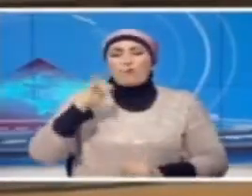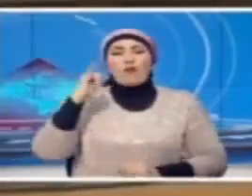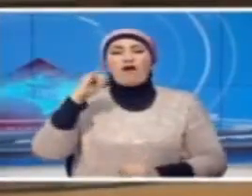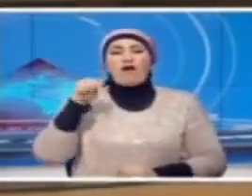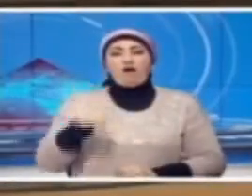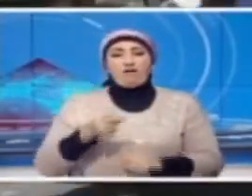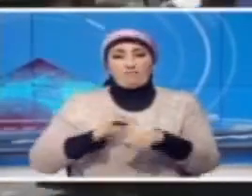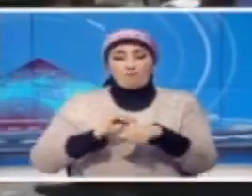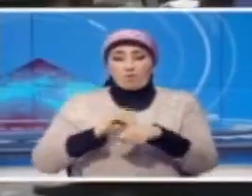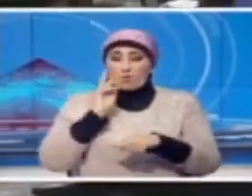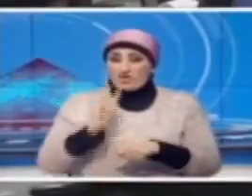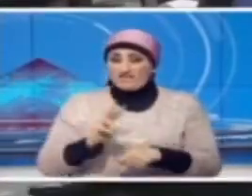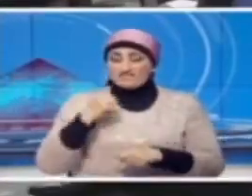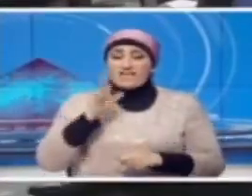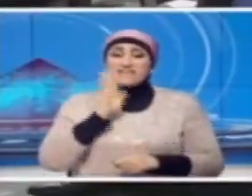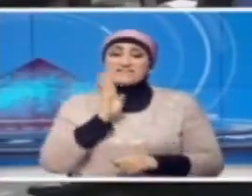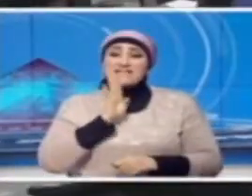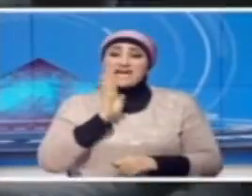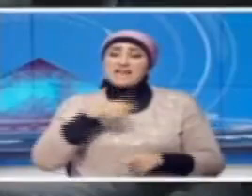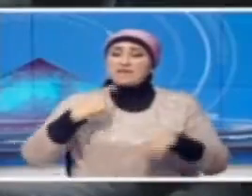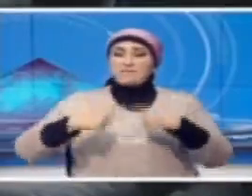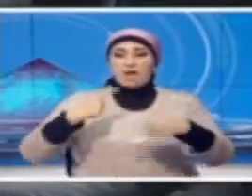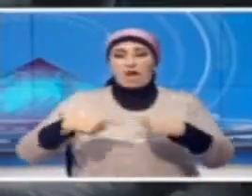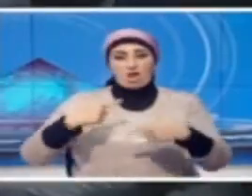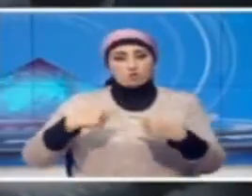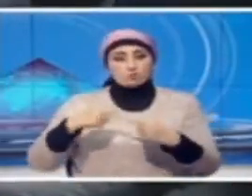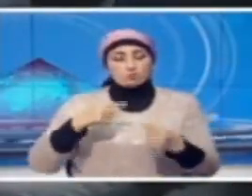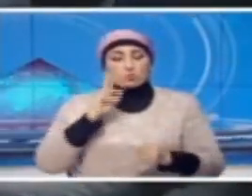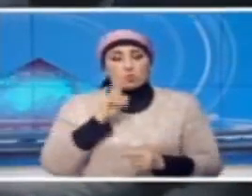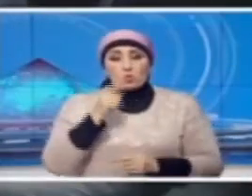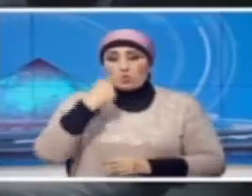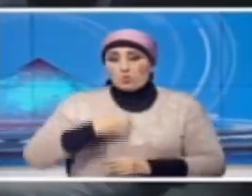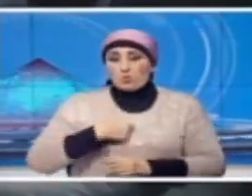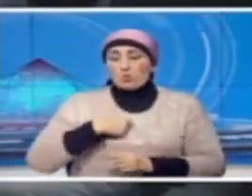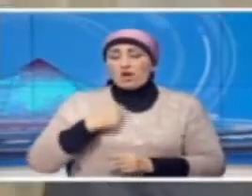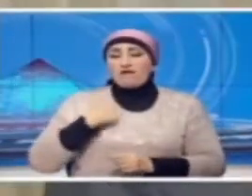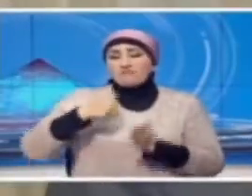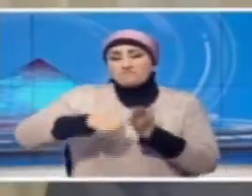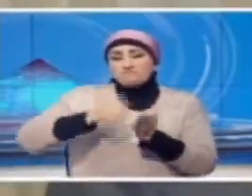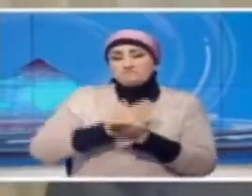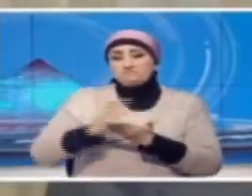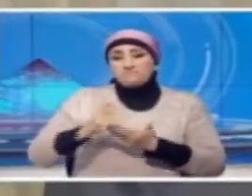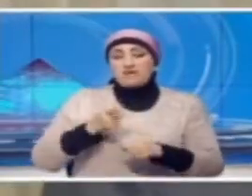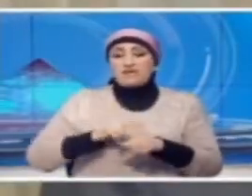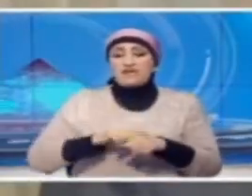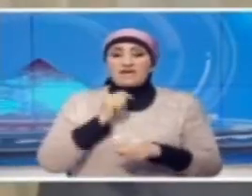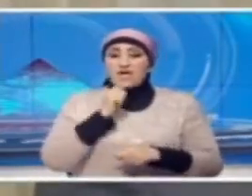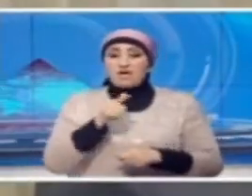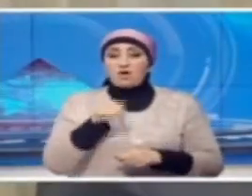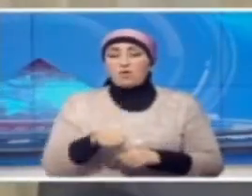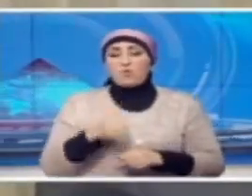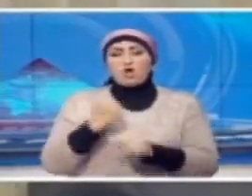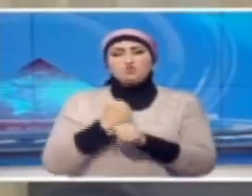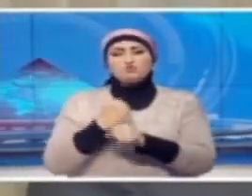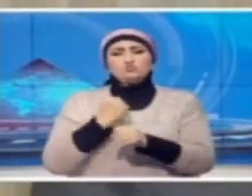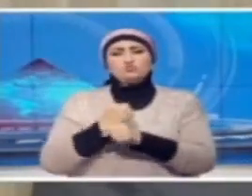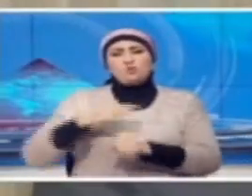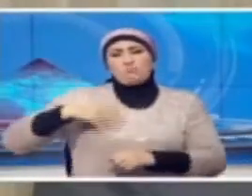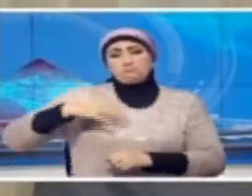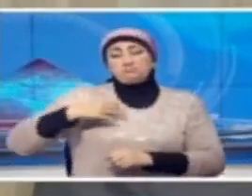وإتاحة فرص التعلم مدى الحياة أمام المتحررين من الأمية. نتكلم على موضوع ريادة الأعمال وربط تعليم